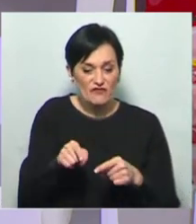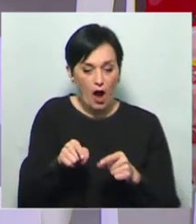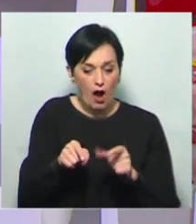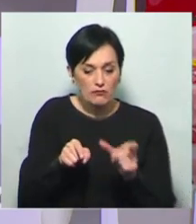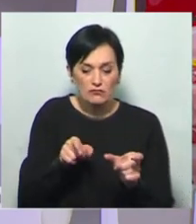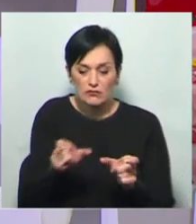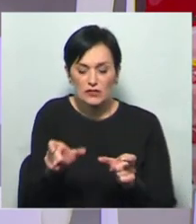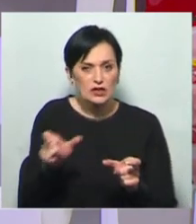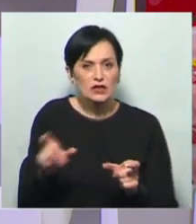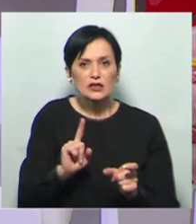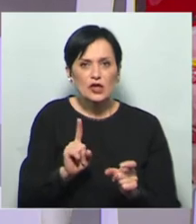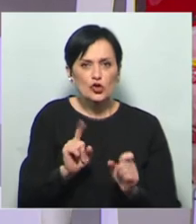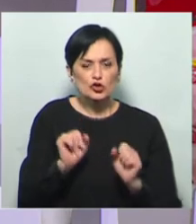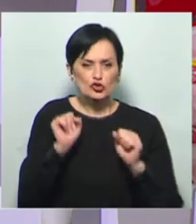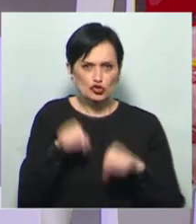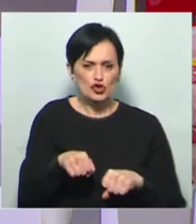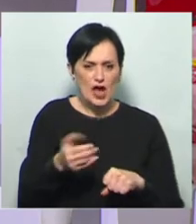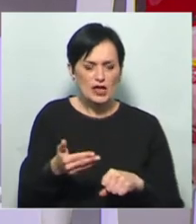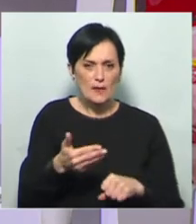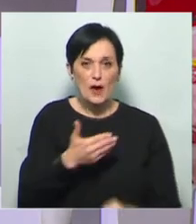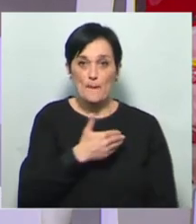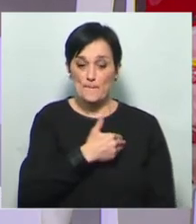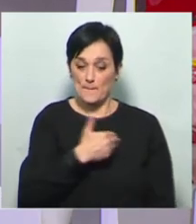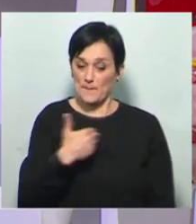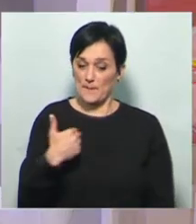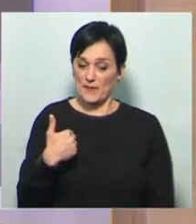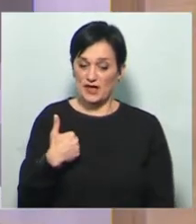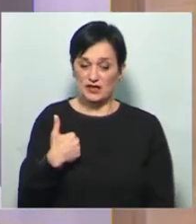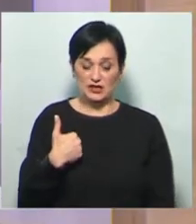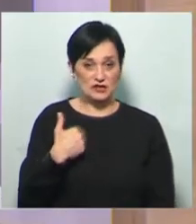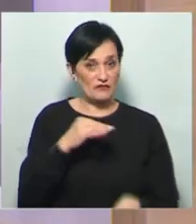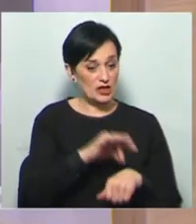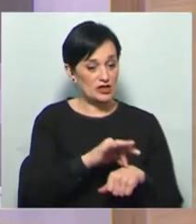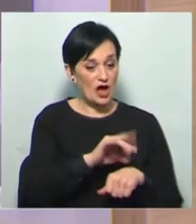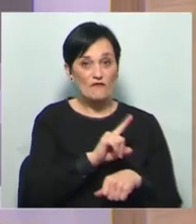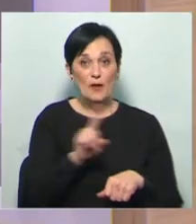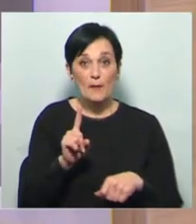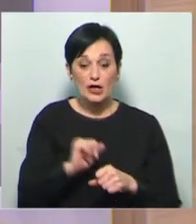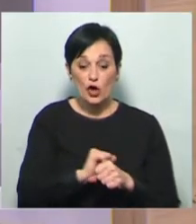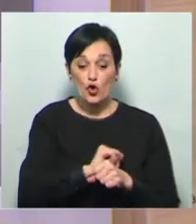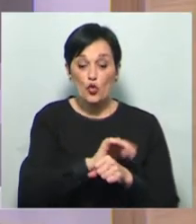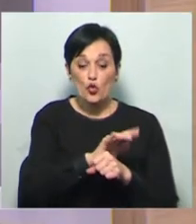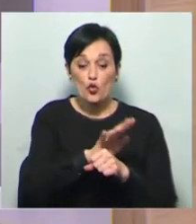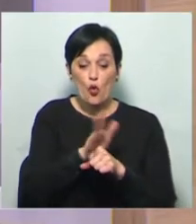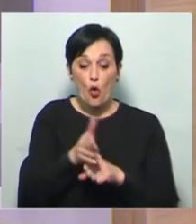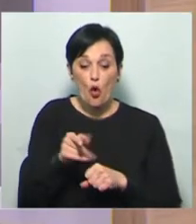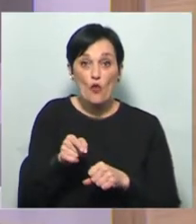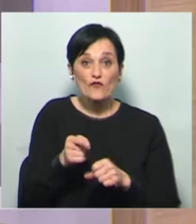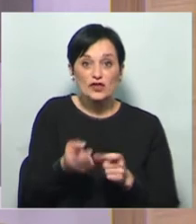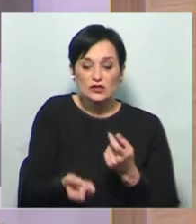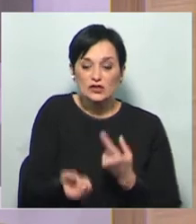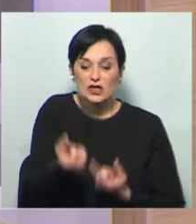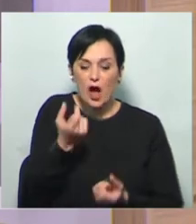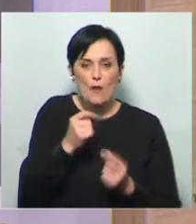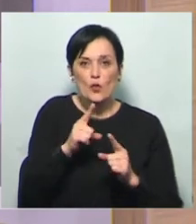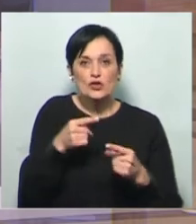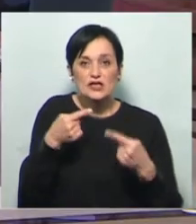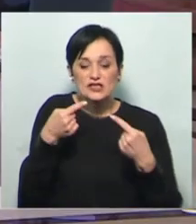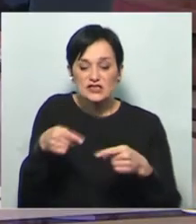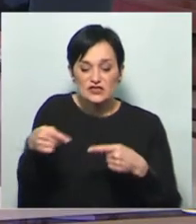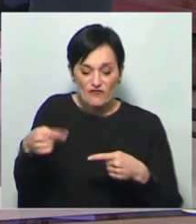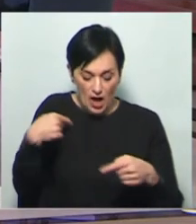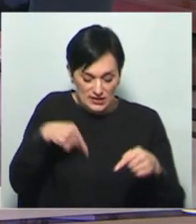კერძოდ, შეიძლება ამას არ ქონდეს ფილტვისმიერი გამოვლინება დაავადებას, მაგრამ COVID-ის მანიფესტაცია, ანუ გამოვლინება მოხდეს სხვა